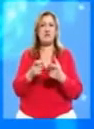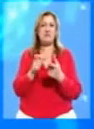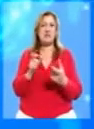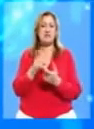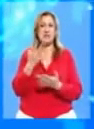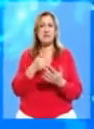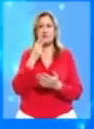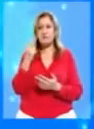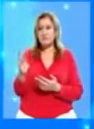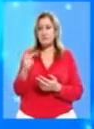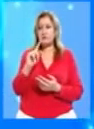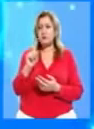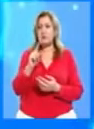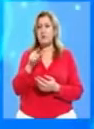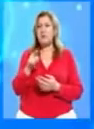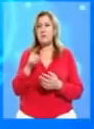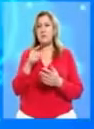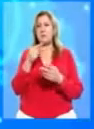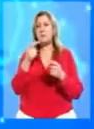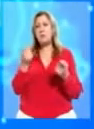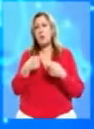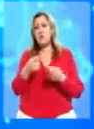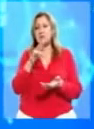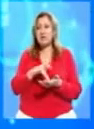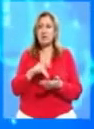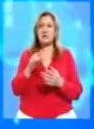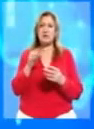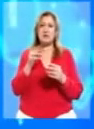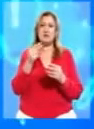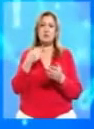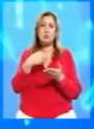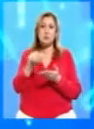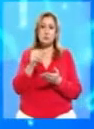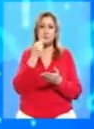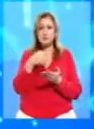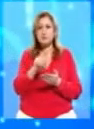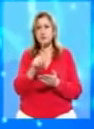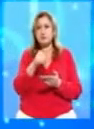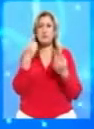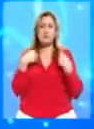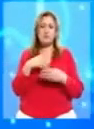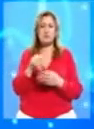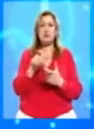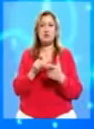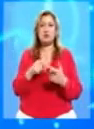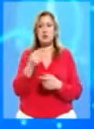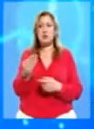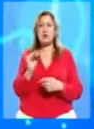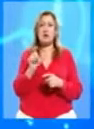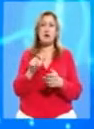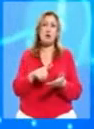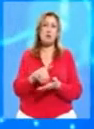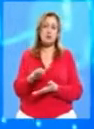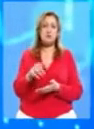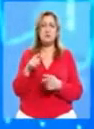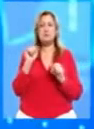немесе банк карталарын қабылдаудан бас тартқанына куә болсаңыз, Vipin Cashback мобильді қосымшасы арқылы кірістер департаментіне хабарлай